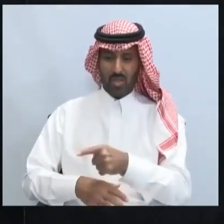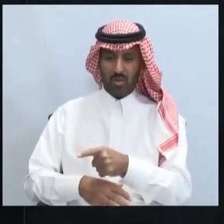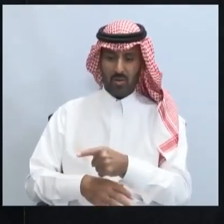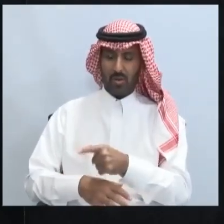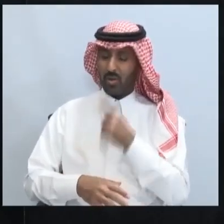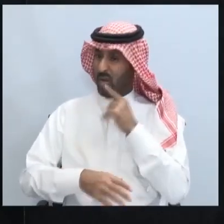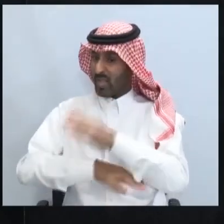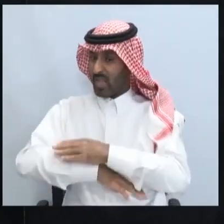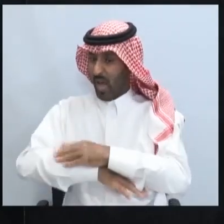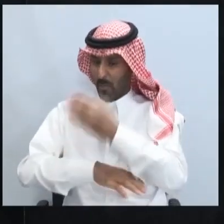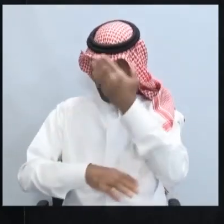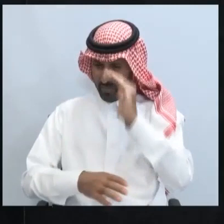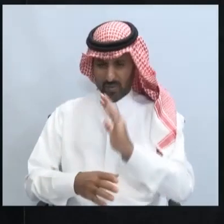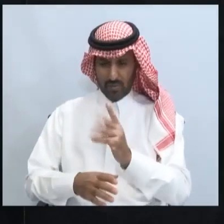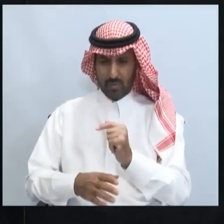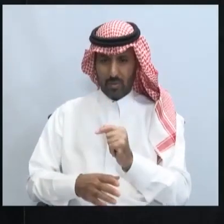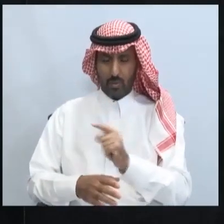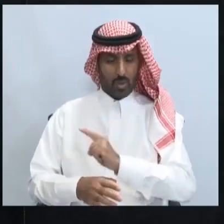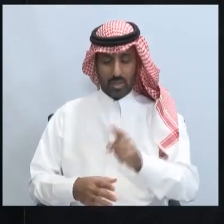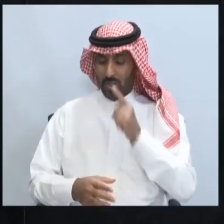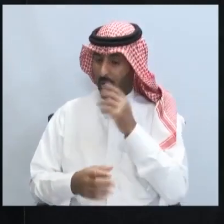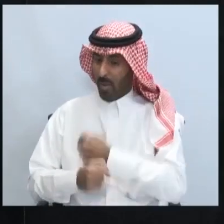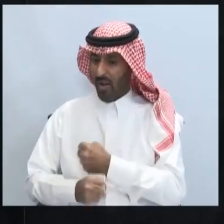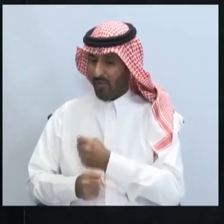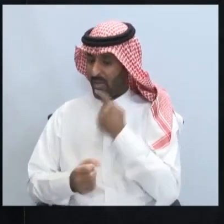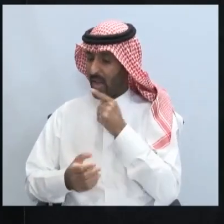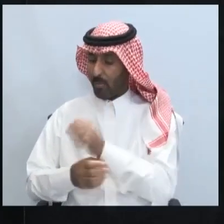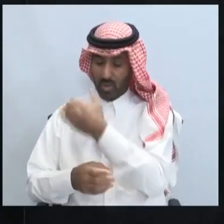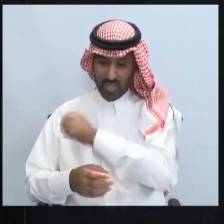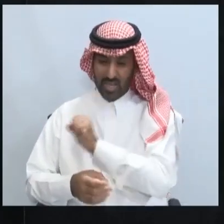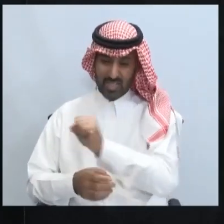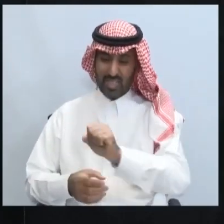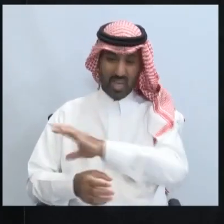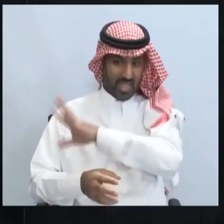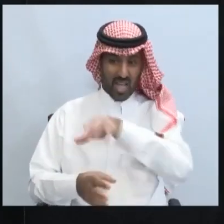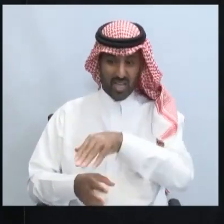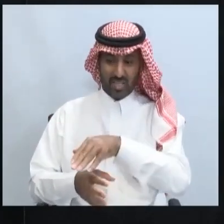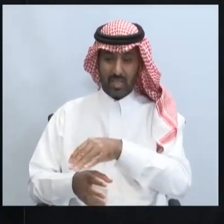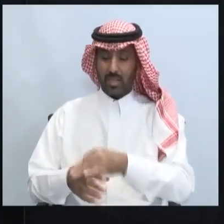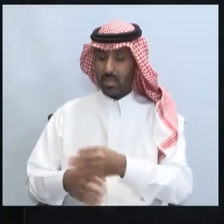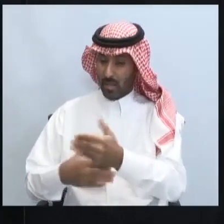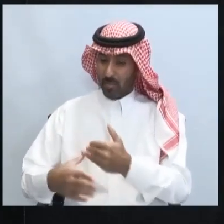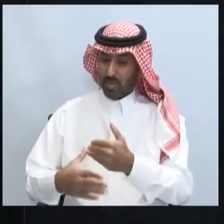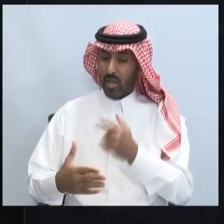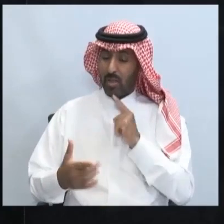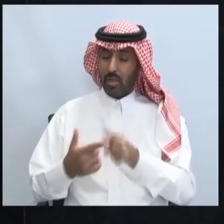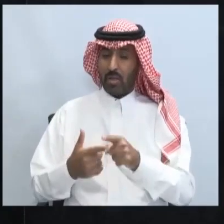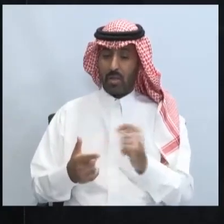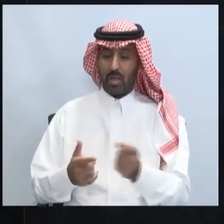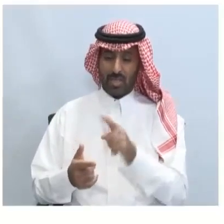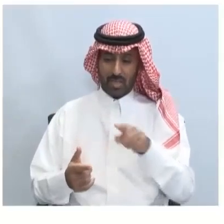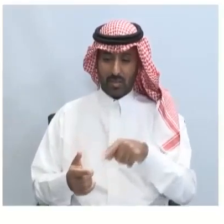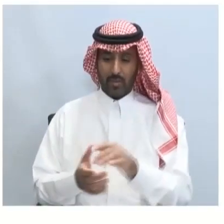على الاحترام ولا يدل على المحافظه على ممتلكات الاخرين اذا نبتعد عن هذا الامر